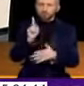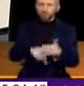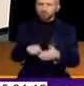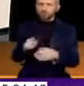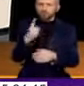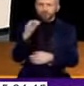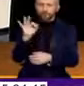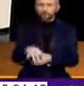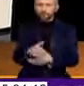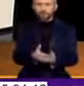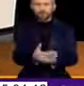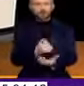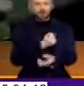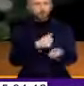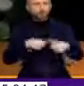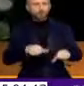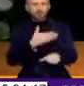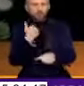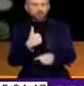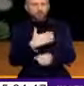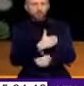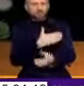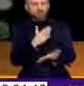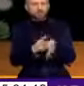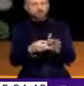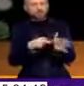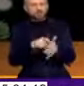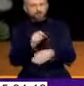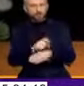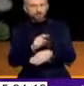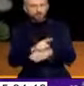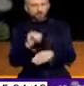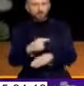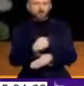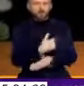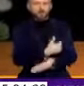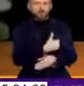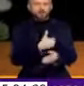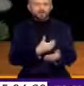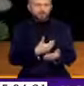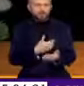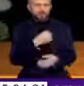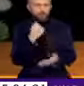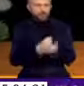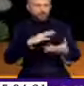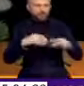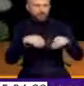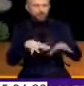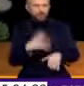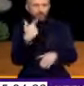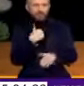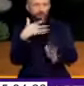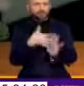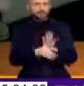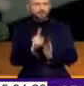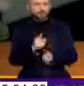так? Я ще раз значу, на жаль, комісія не має. Я би хотів би мати слідчі функції, і я би хотів би виносити вирок. Угу. Тому що коли я